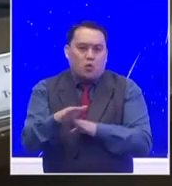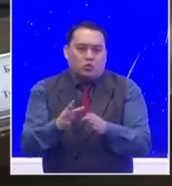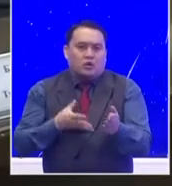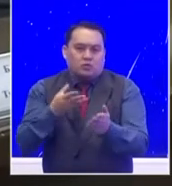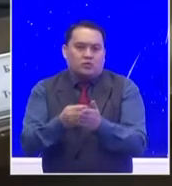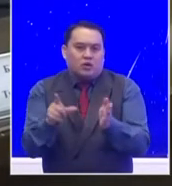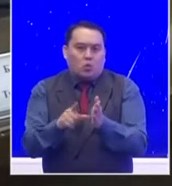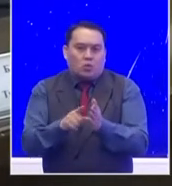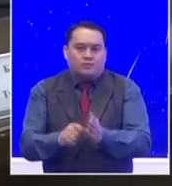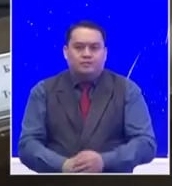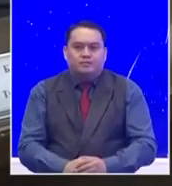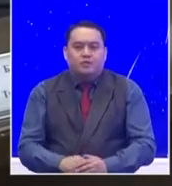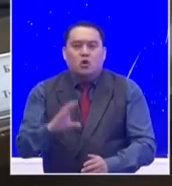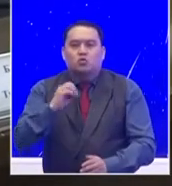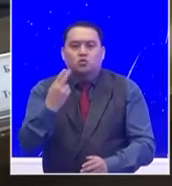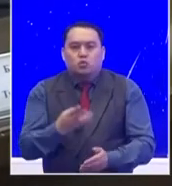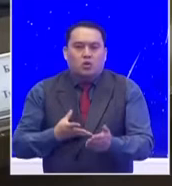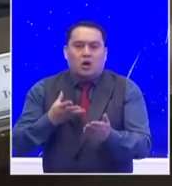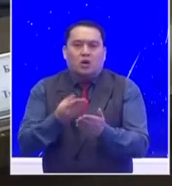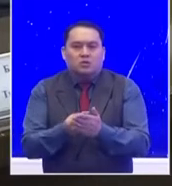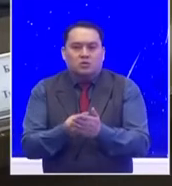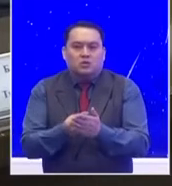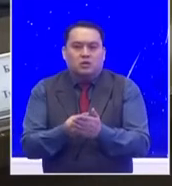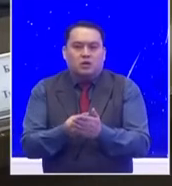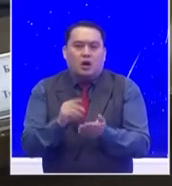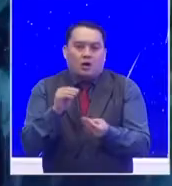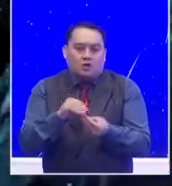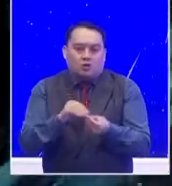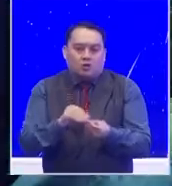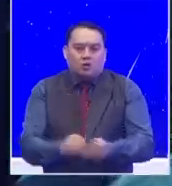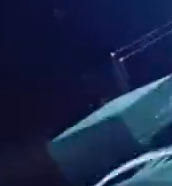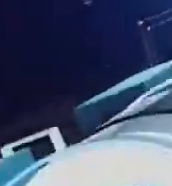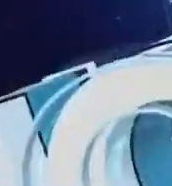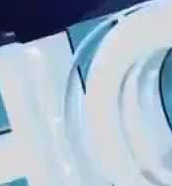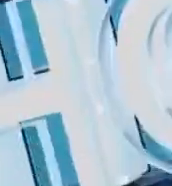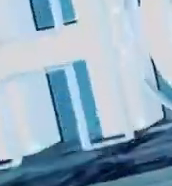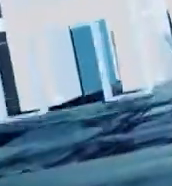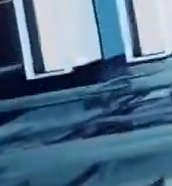уплаты налогов. Но социальные отчисления и социальные платежи остаются.